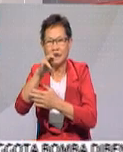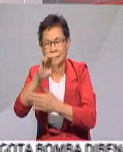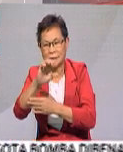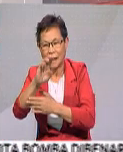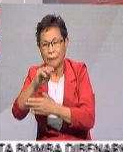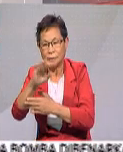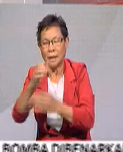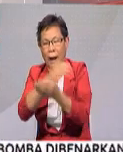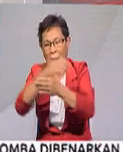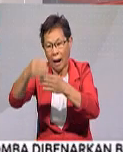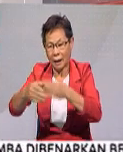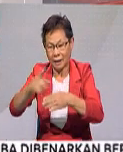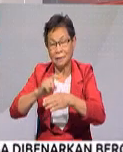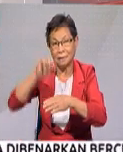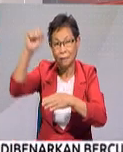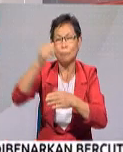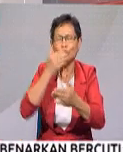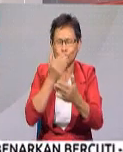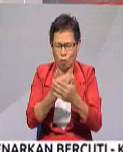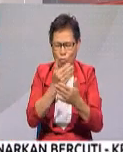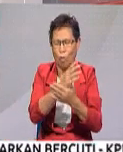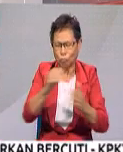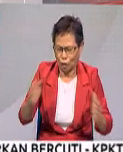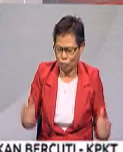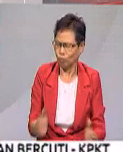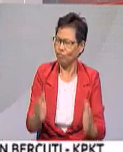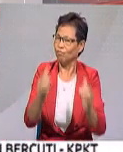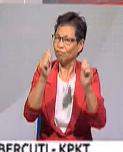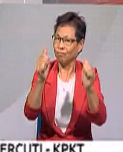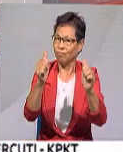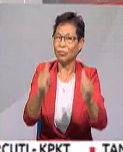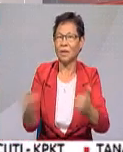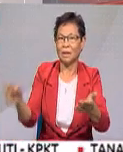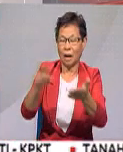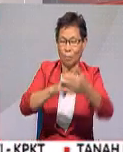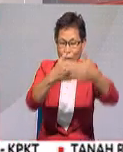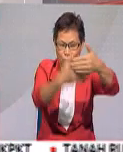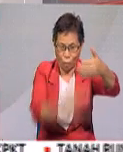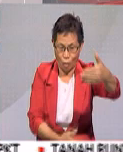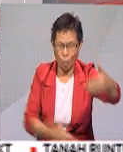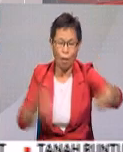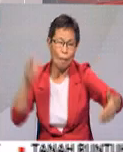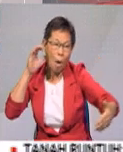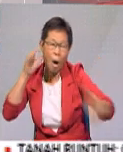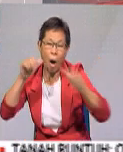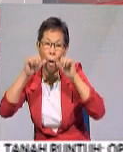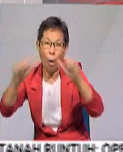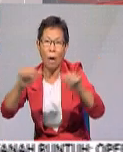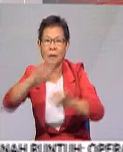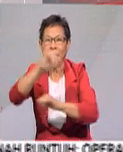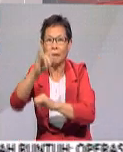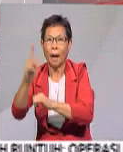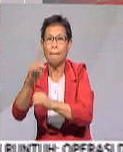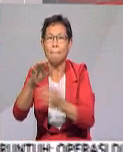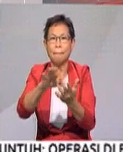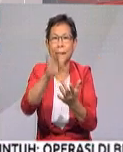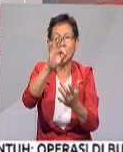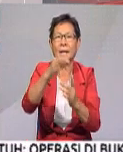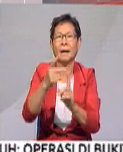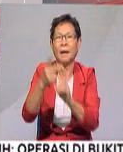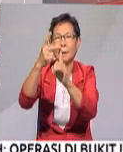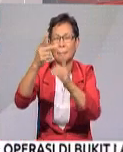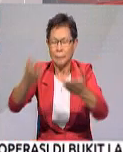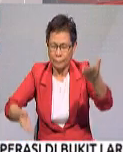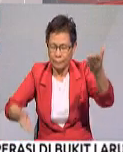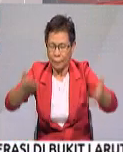di Sabah hari ini adalah baik dan menggalakkan. Ia laporan penuh mengenai pendengaran awam jawatankuasa pilihan khas